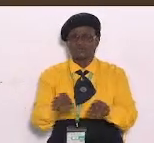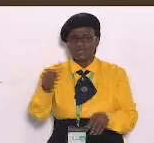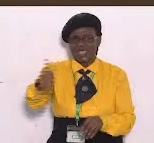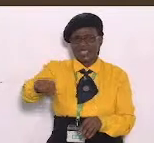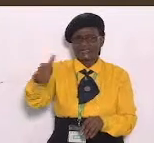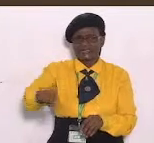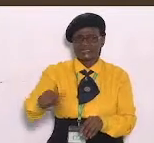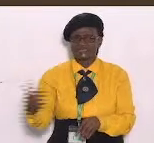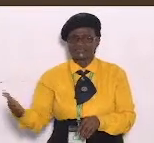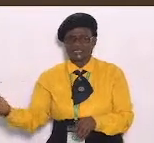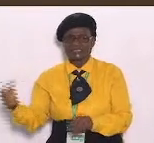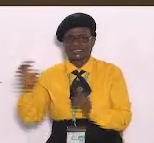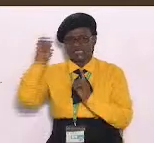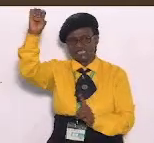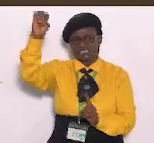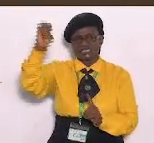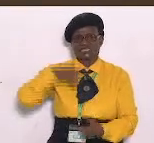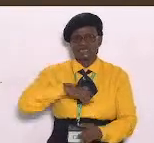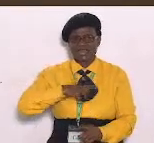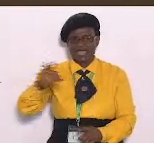faire tout ce qu'il